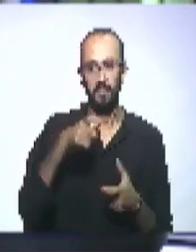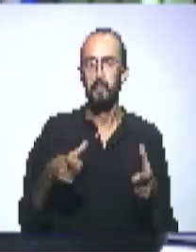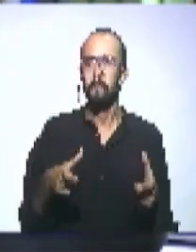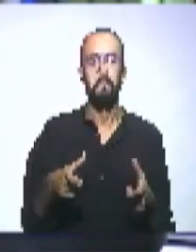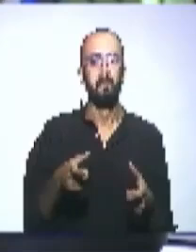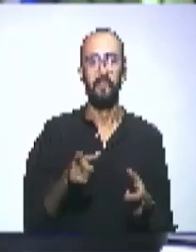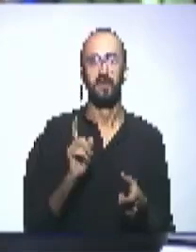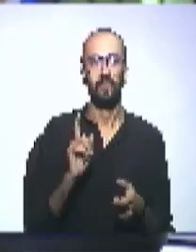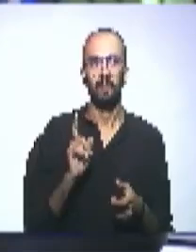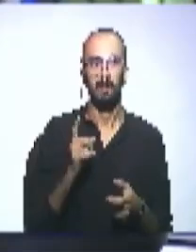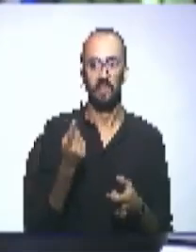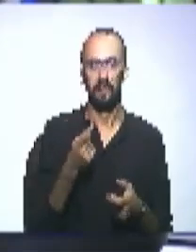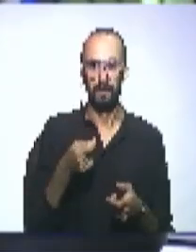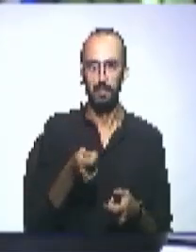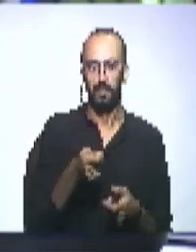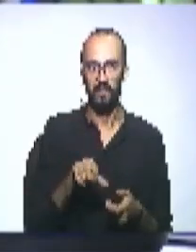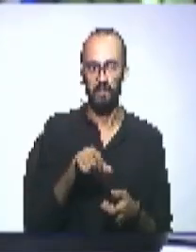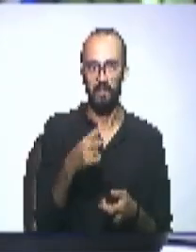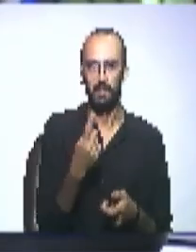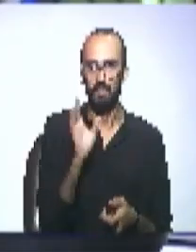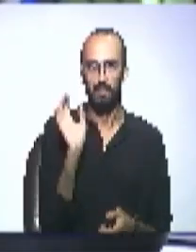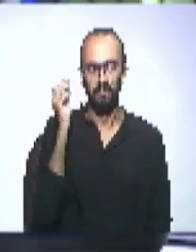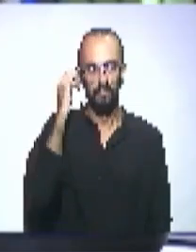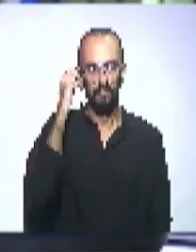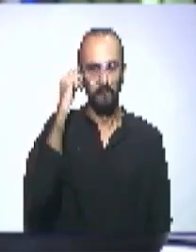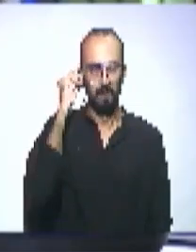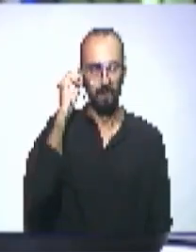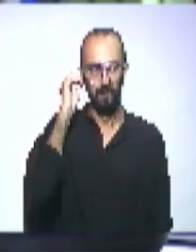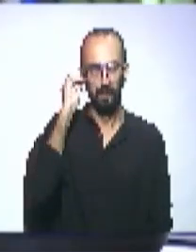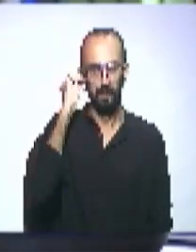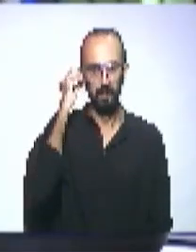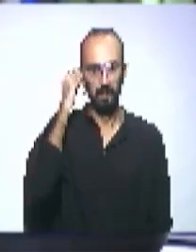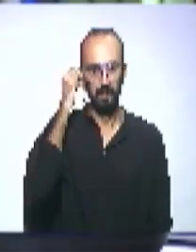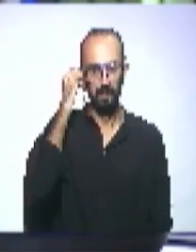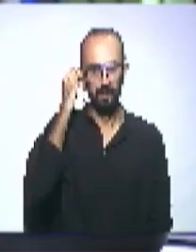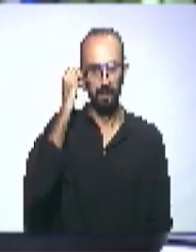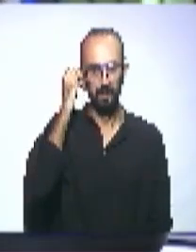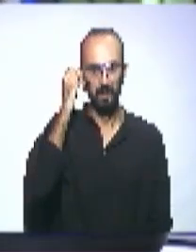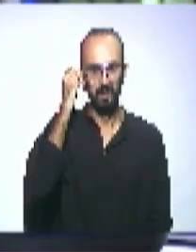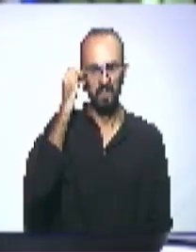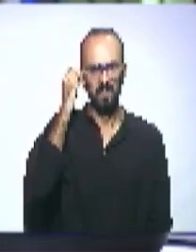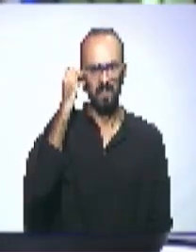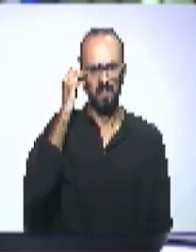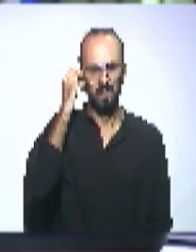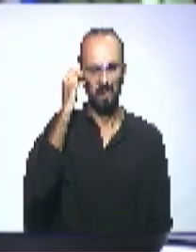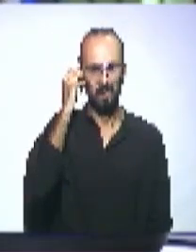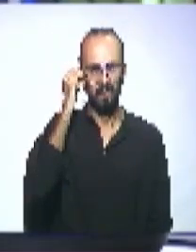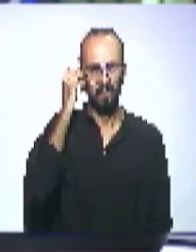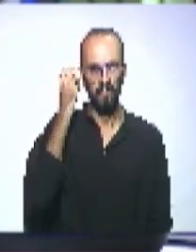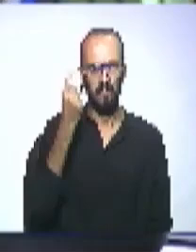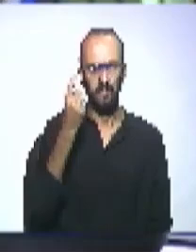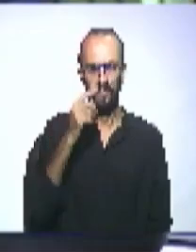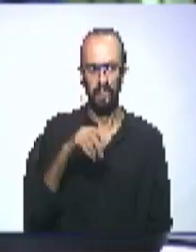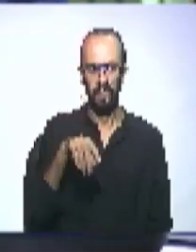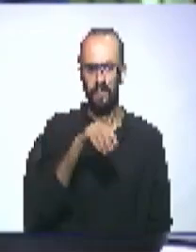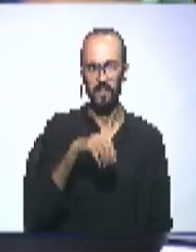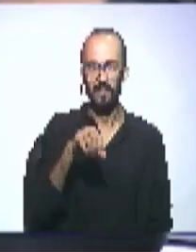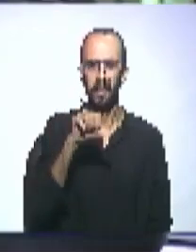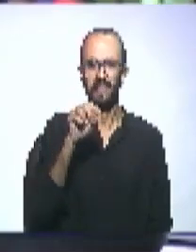هنسوي في الطاسه. حلو كده، هنسوي قطعه في الطاسه. طيب طيب يعني نمسحها كده